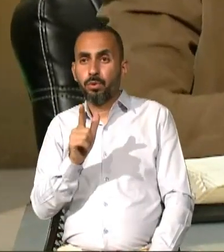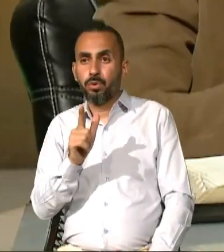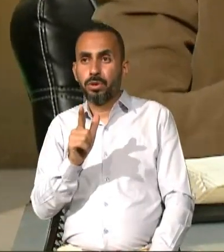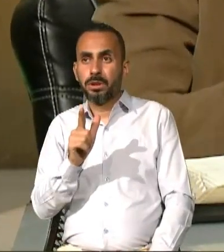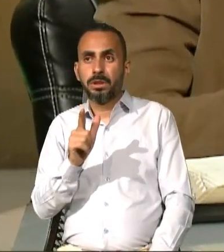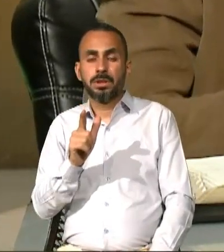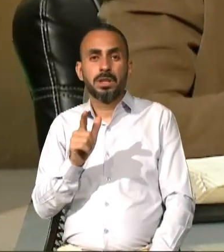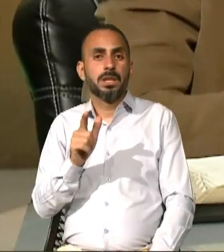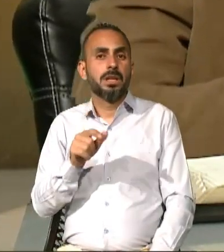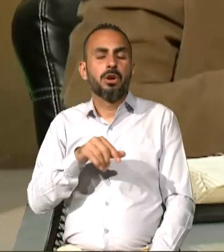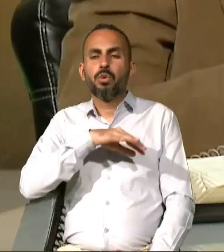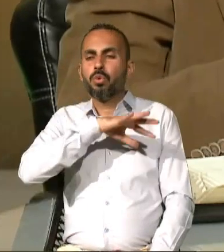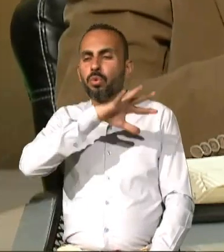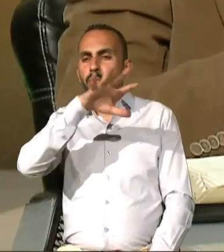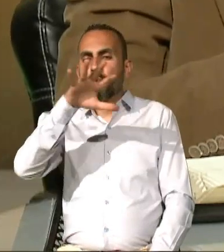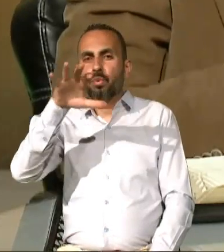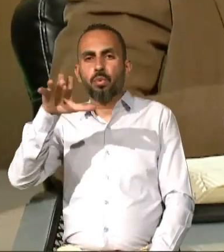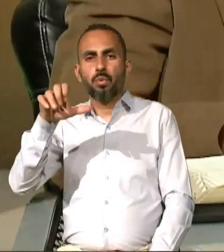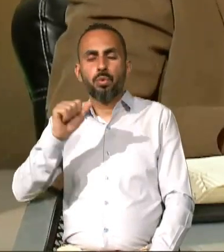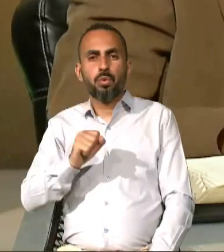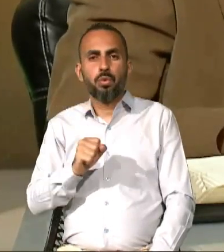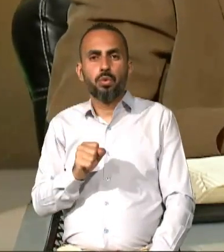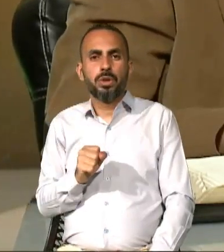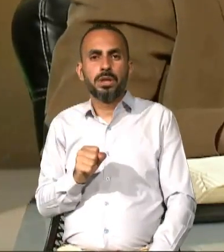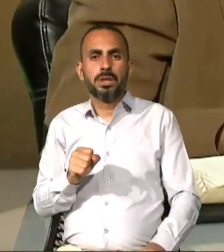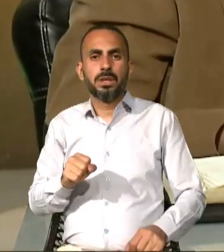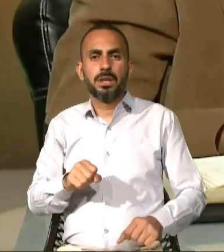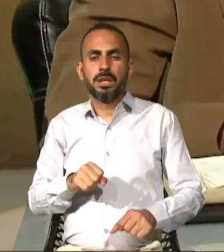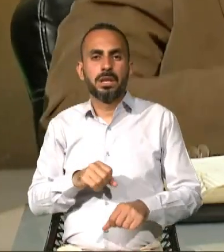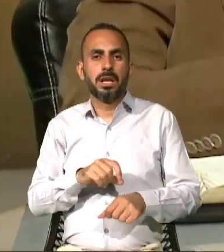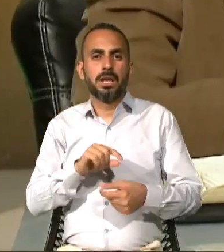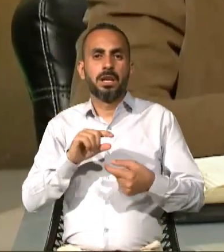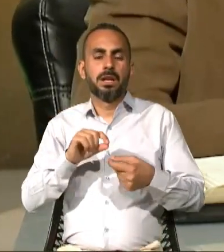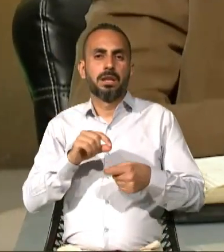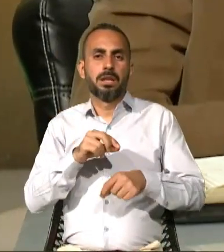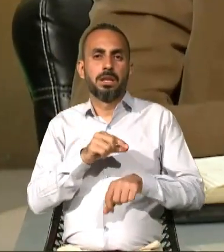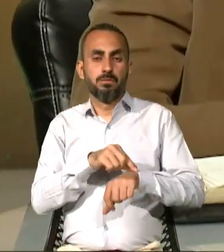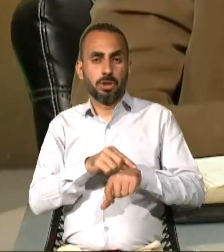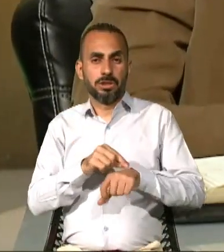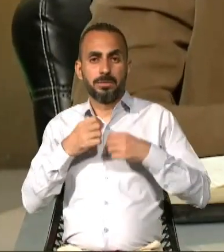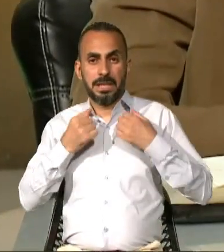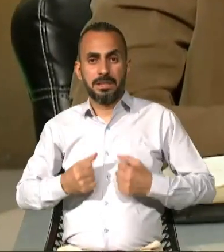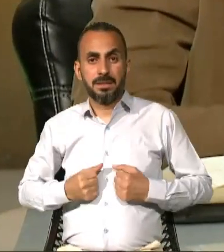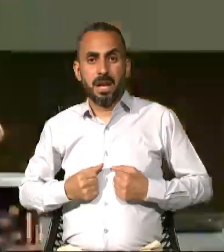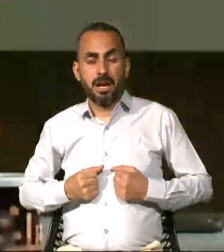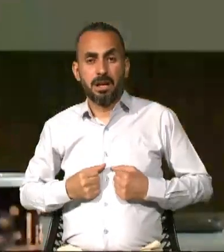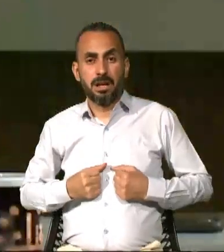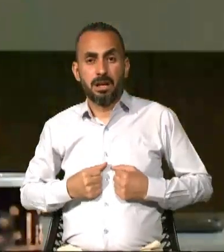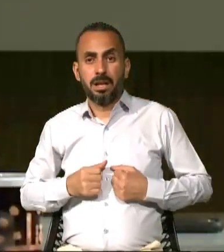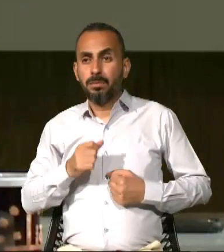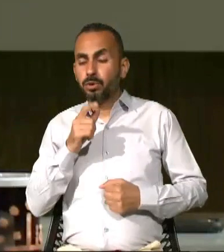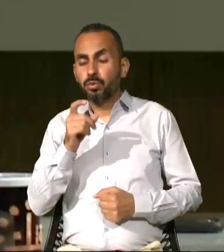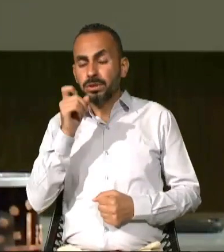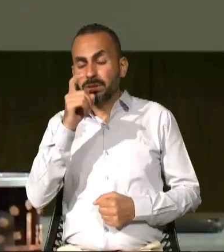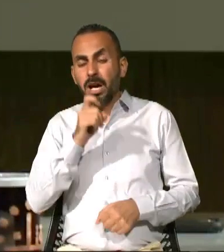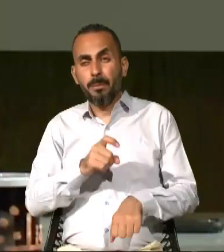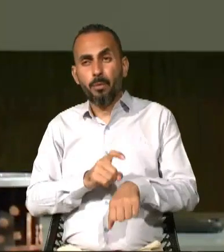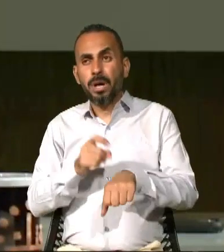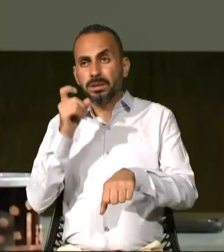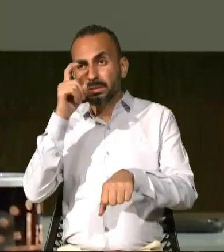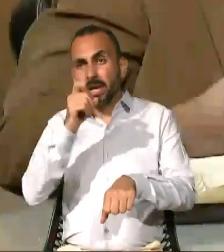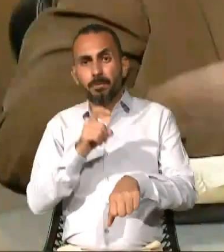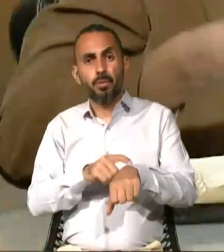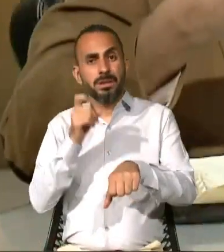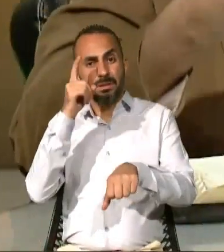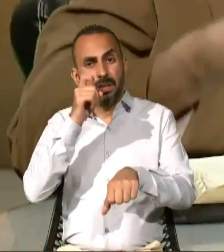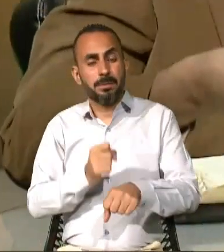الصحة. سقط أثروا فيه أو بصراحة مش كده العشرة الجمل دول. لما أشوف كل الأحداث دي بقول إيه؟ بقول يا